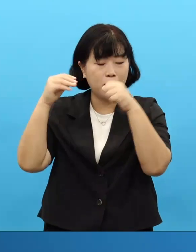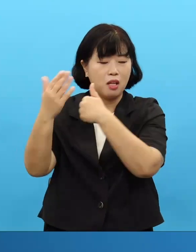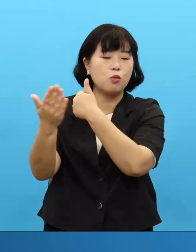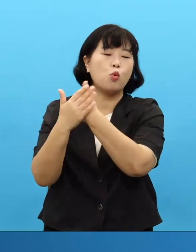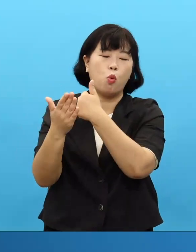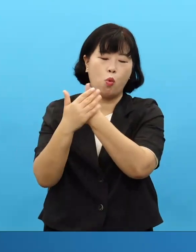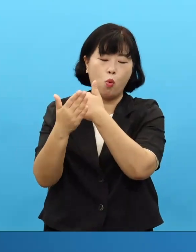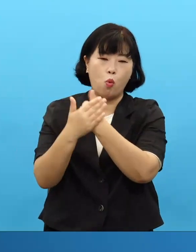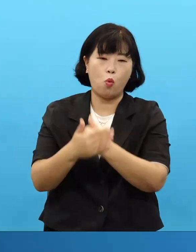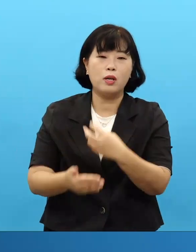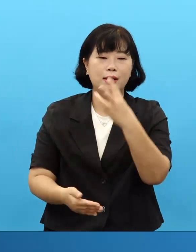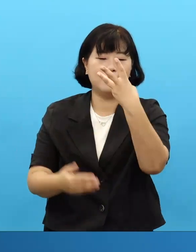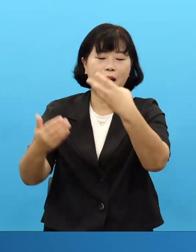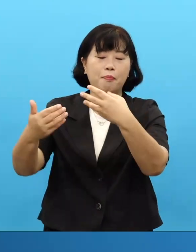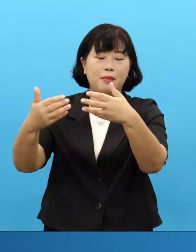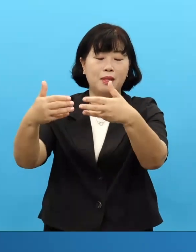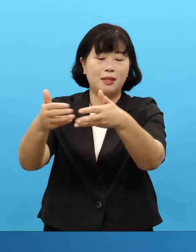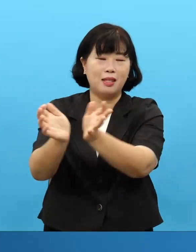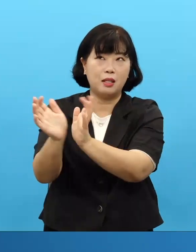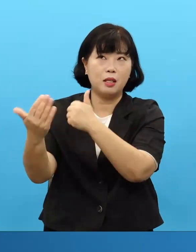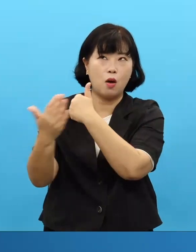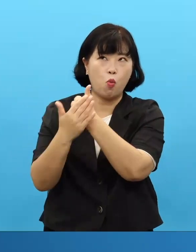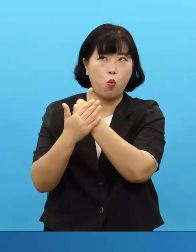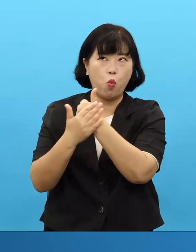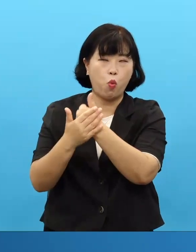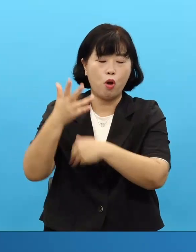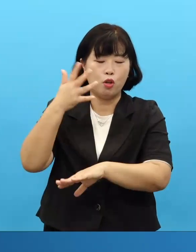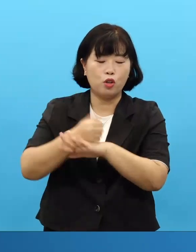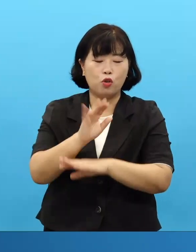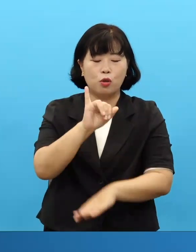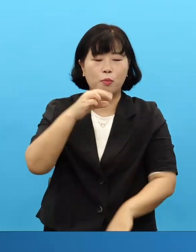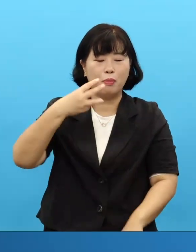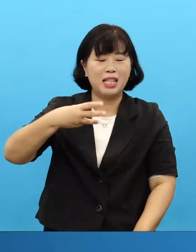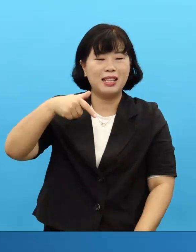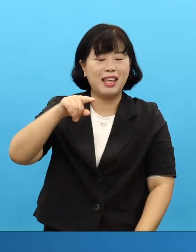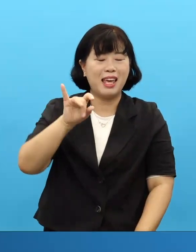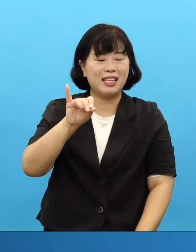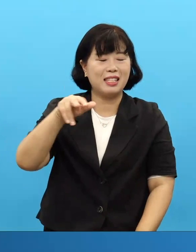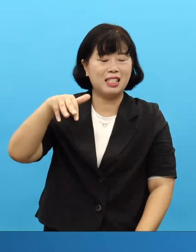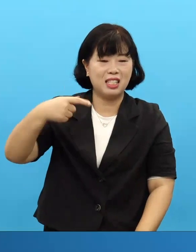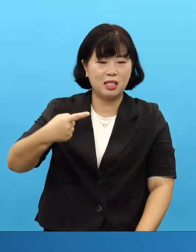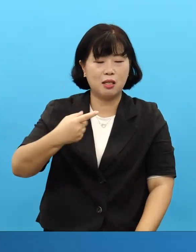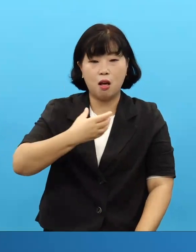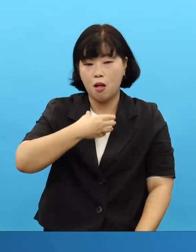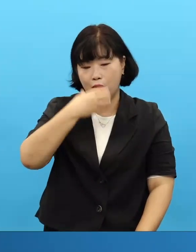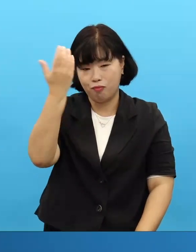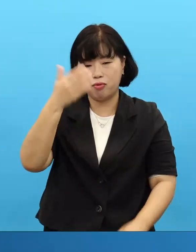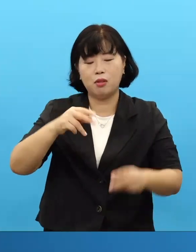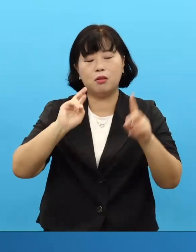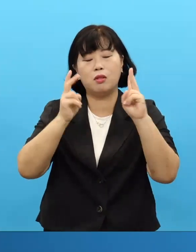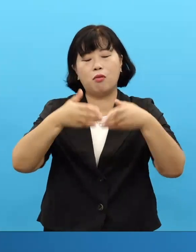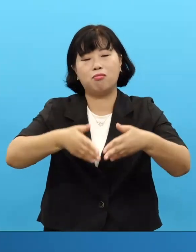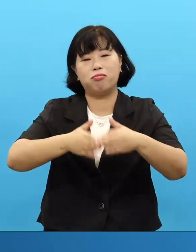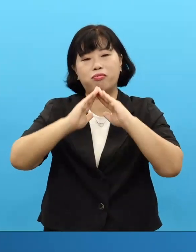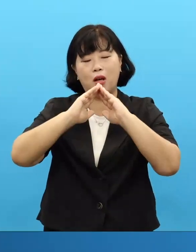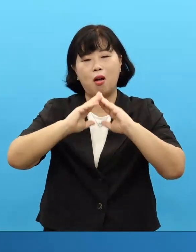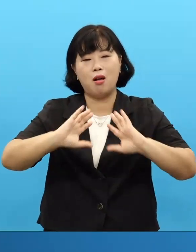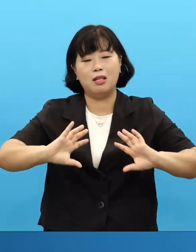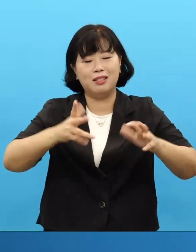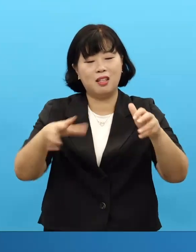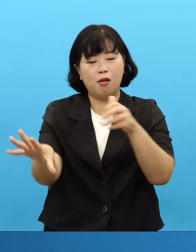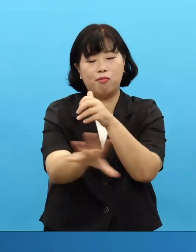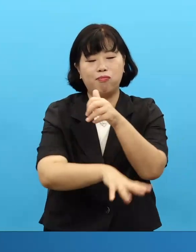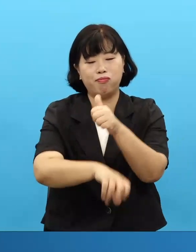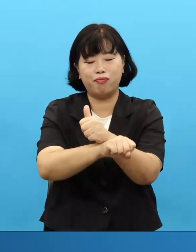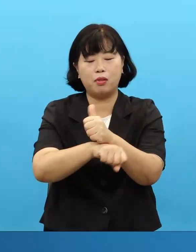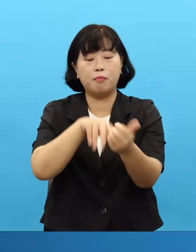뭐든지 신앙생활 잘하는 것처럼 보이지만요, 자꾸 제한시켜요. It appears as though we're living our walk of faith very well on the outskirts from the appearances alone, but you keep constraining